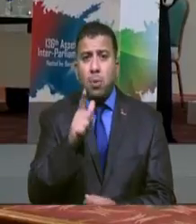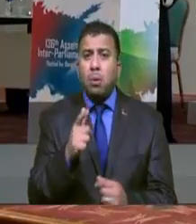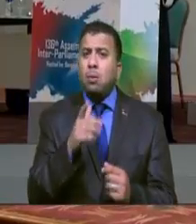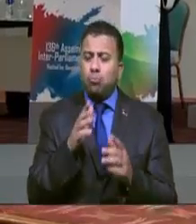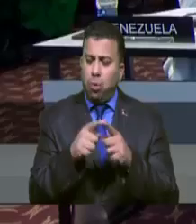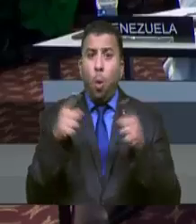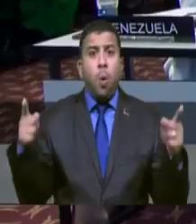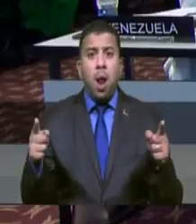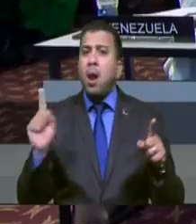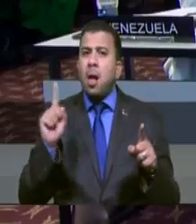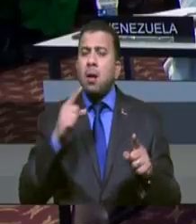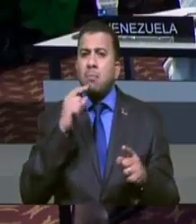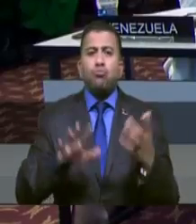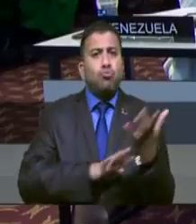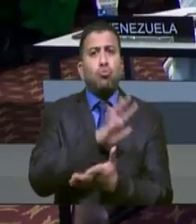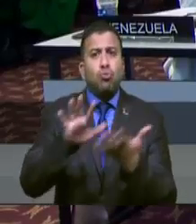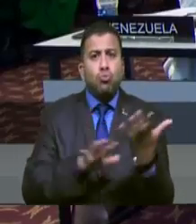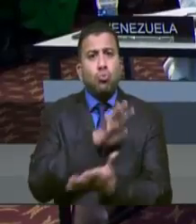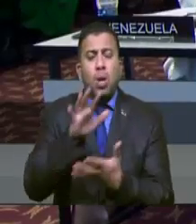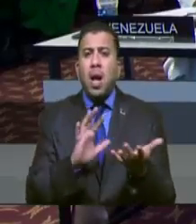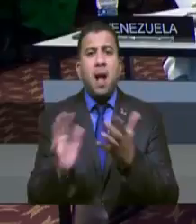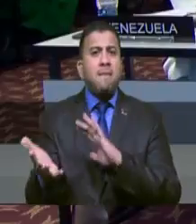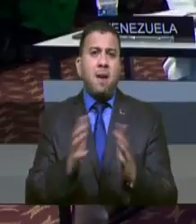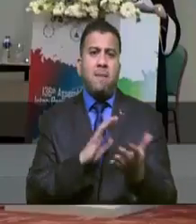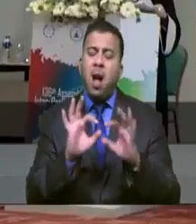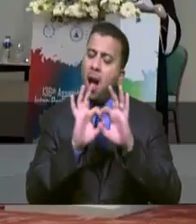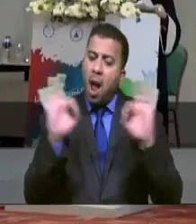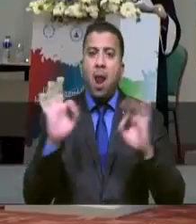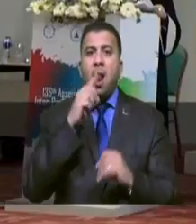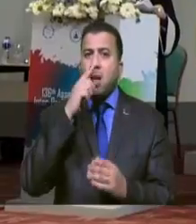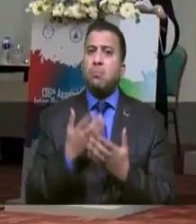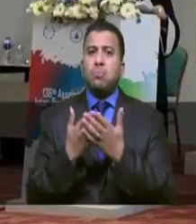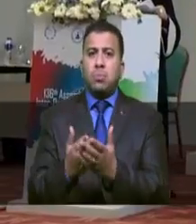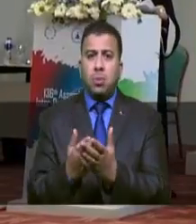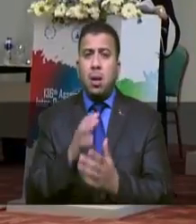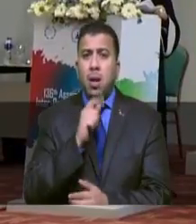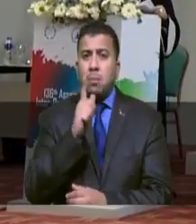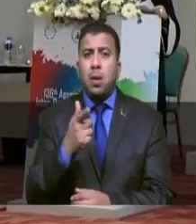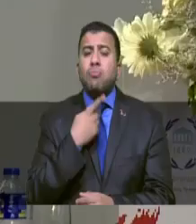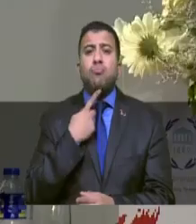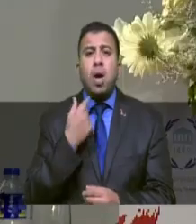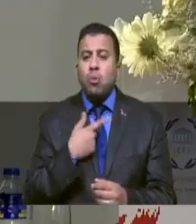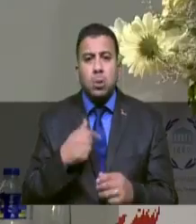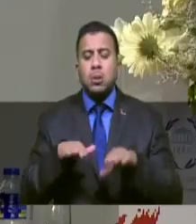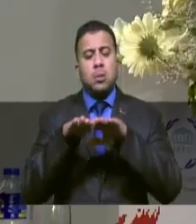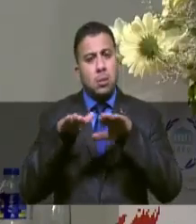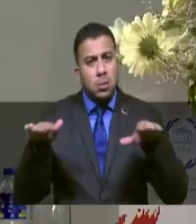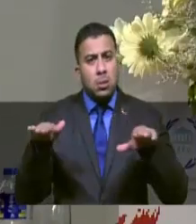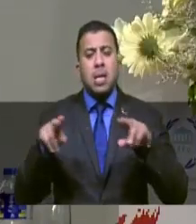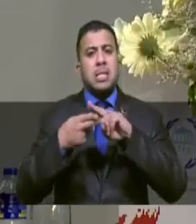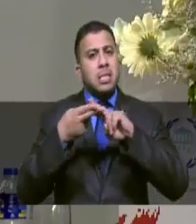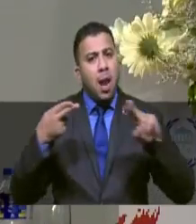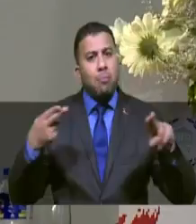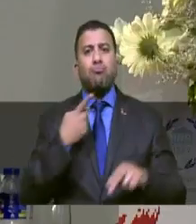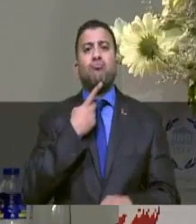من استراتيجية تدوير الأزمات وإدارتها، لا البحث عن حلول واقعية لها تؤدي إلى تحقيق الأمن والاستقرار